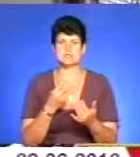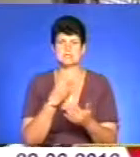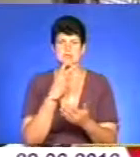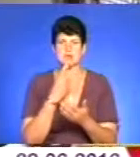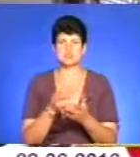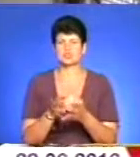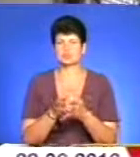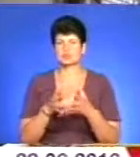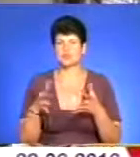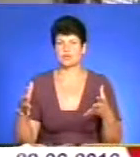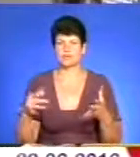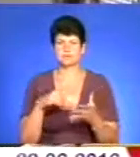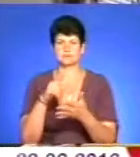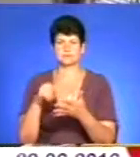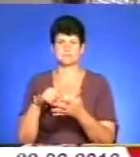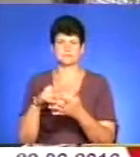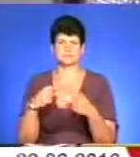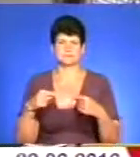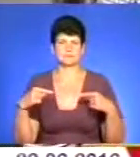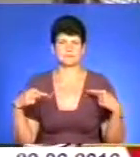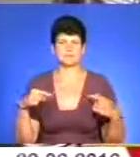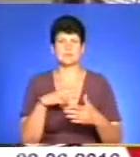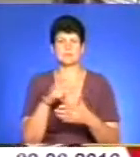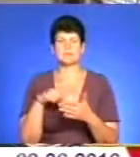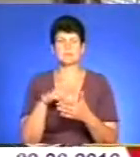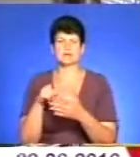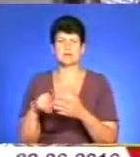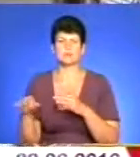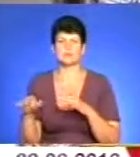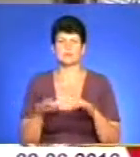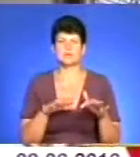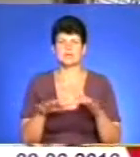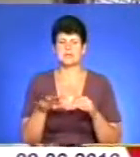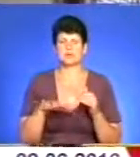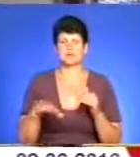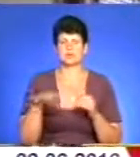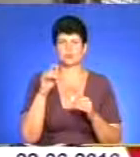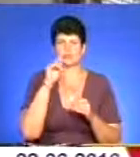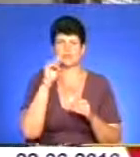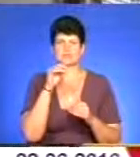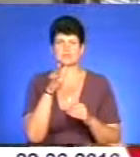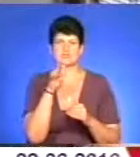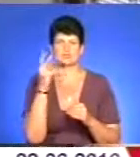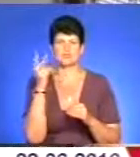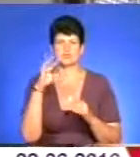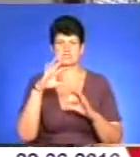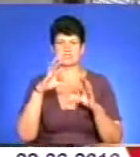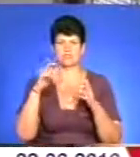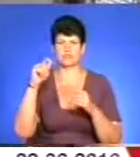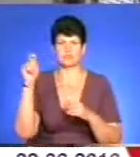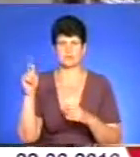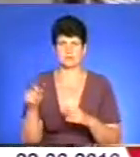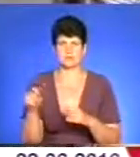широкого кола питань, подій на теренах України у часи Другої світової війни. Це, зокрема, питання